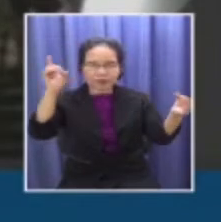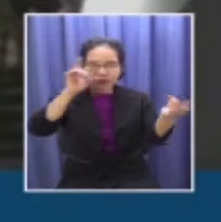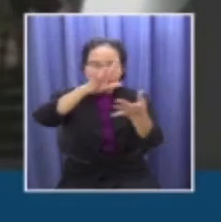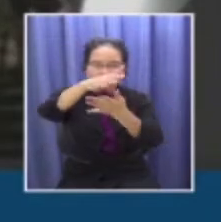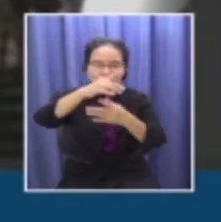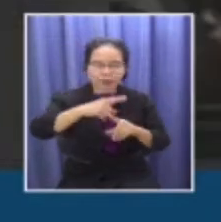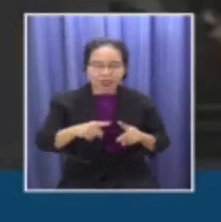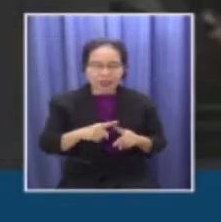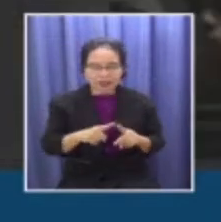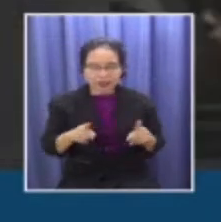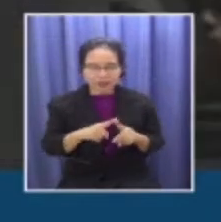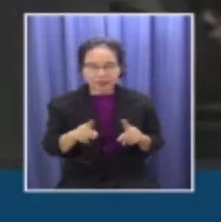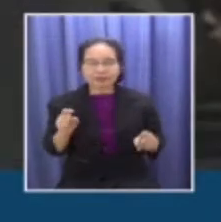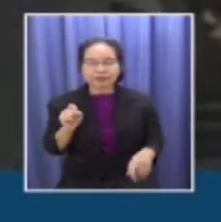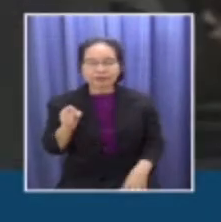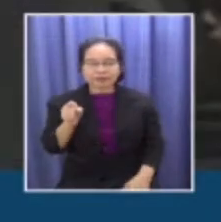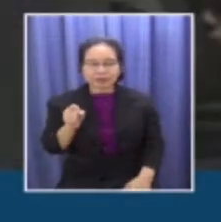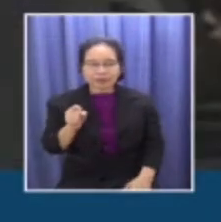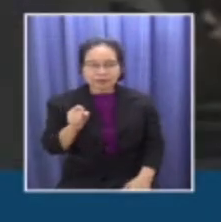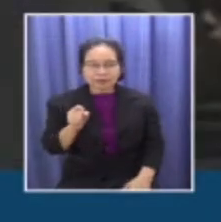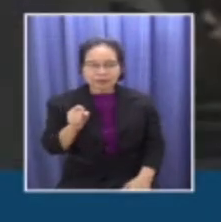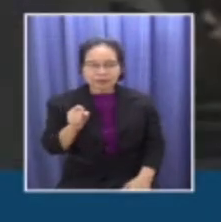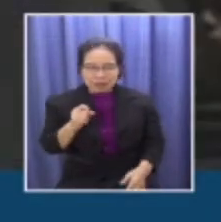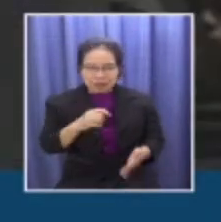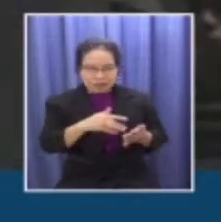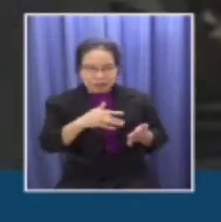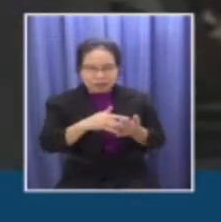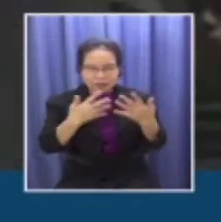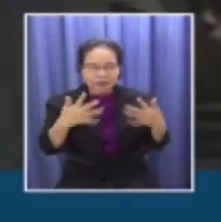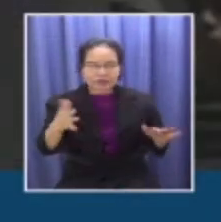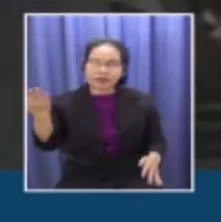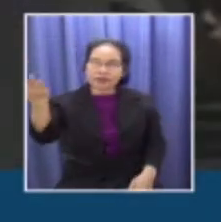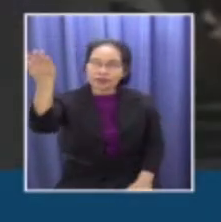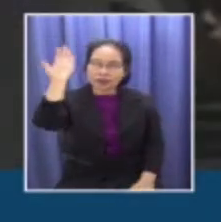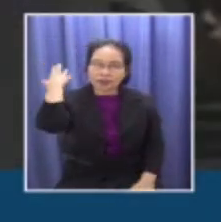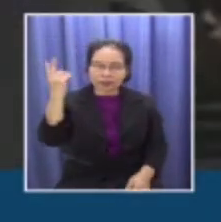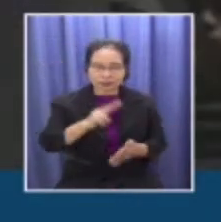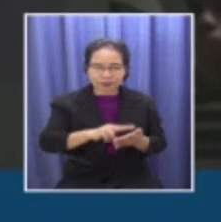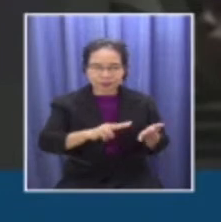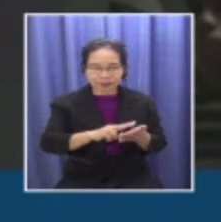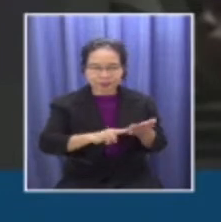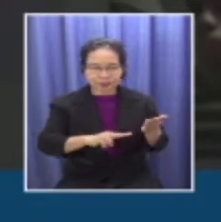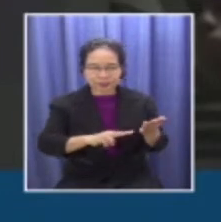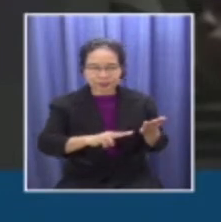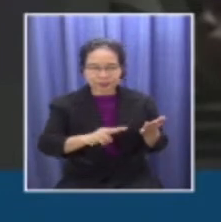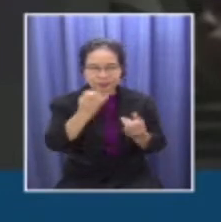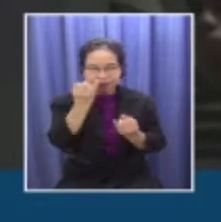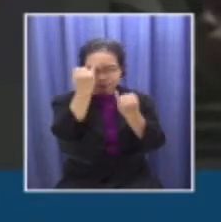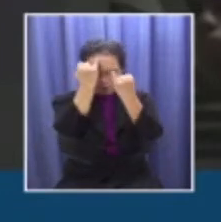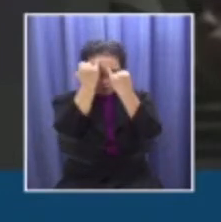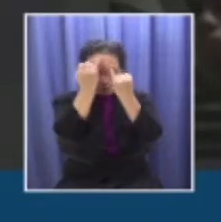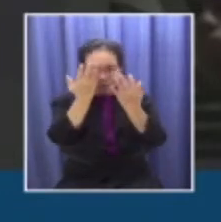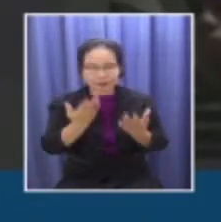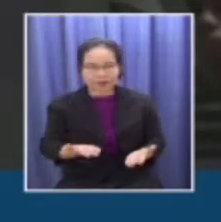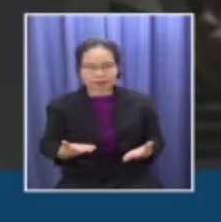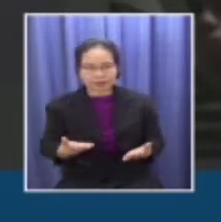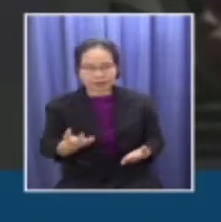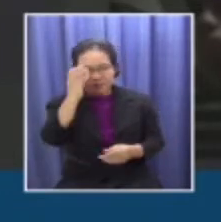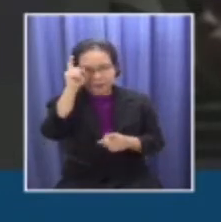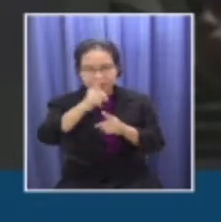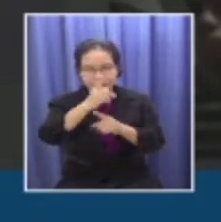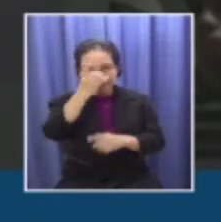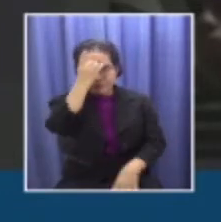mu ensroma mu ti nipa wo awie mu anase wo soro abode ho nimdie na nipa hyase